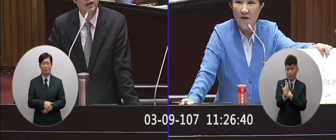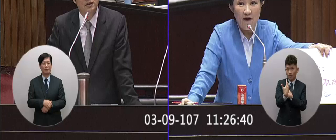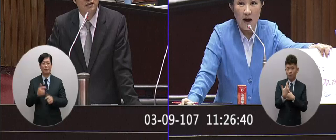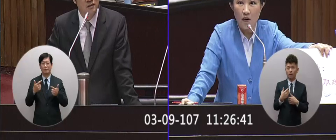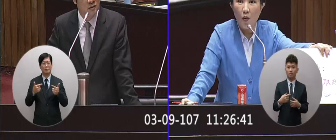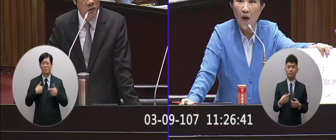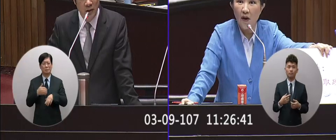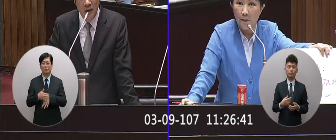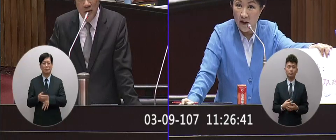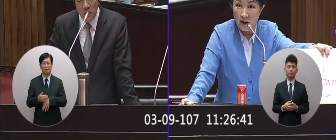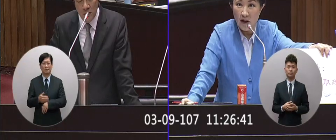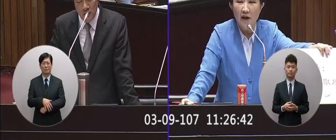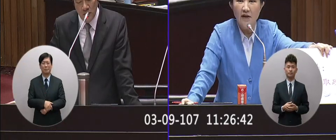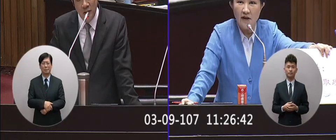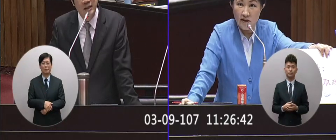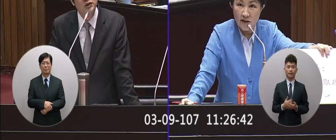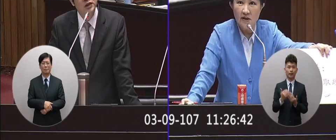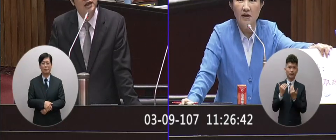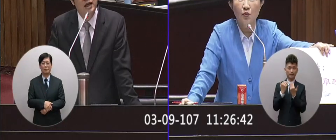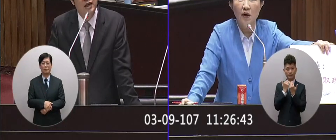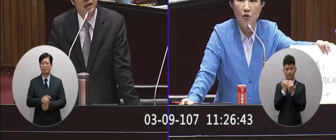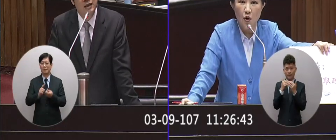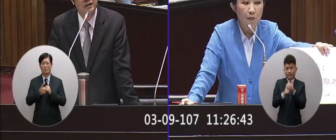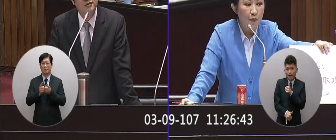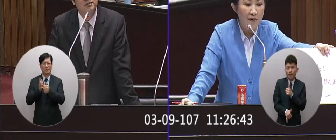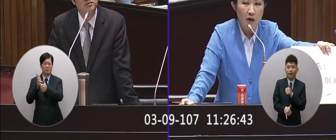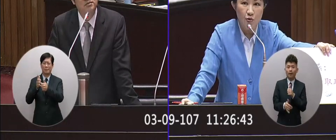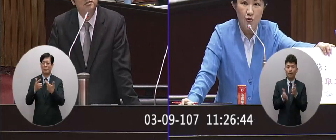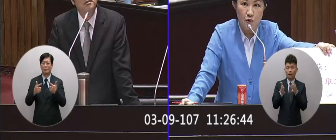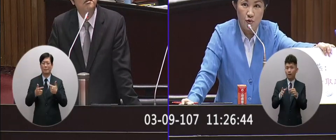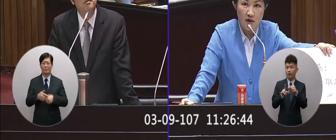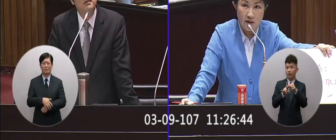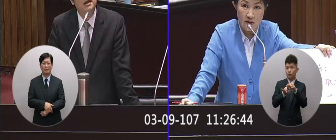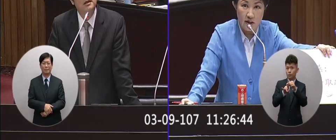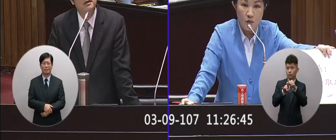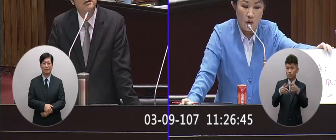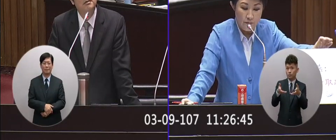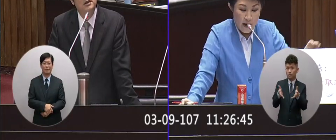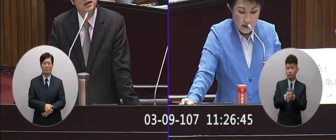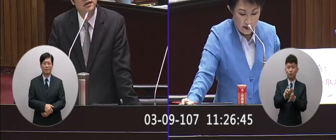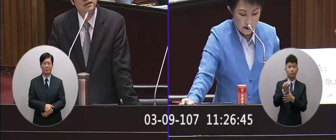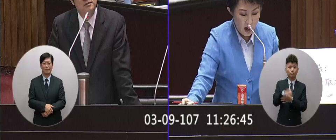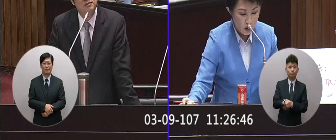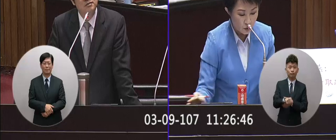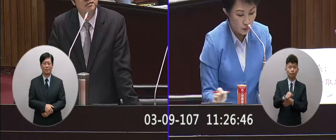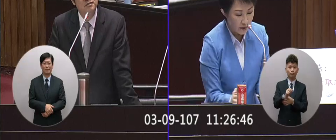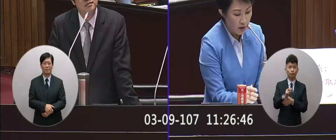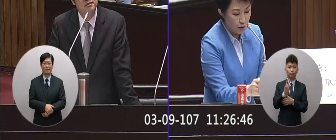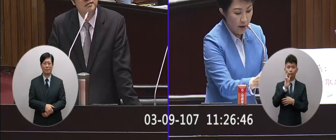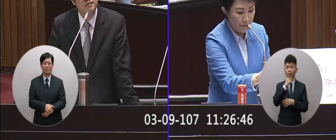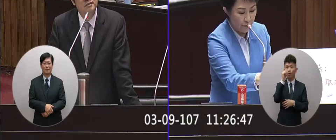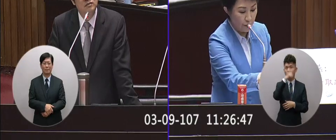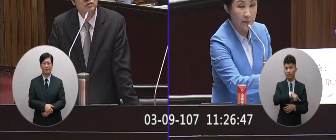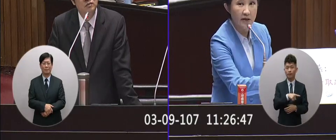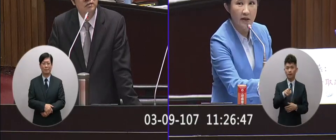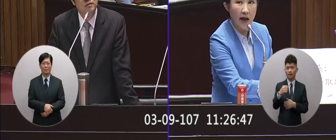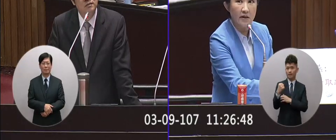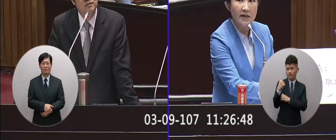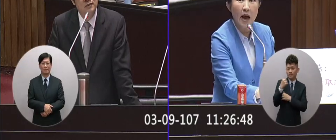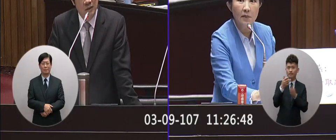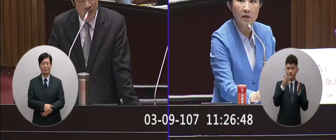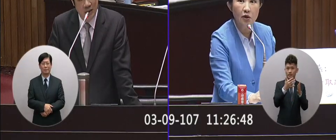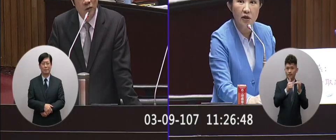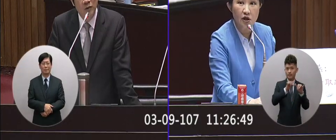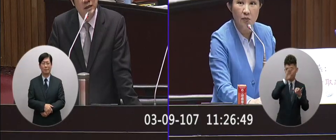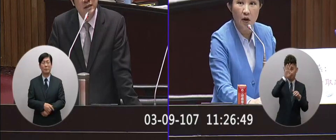没有办法规避你自己对中部当初所做的这个承诺，你要努力说服民进